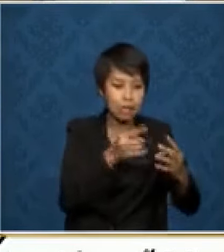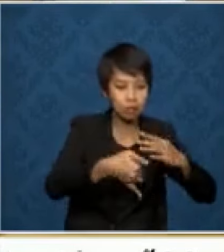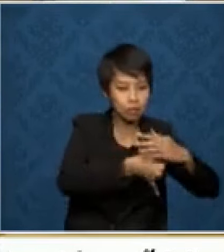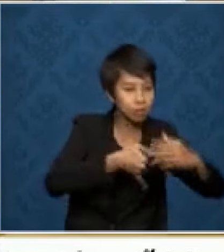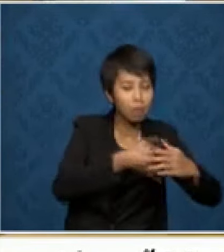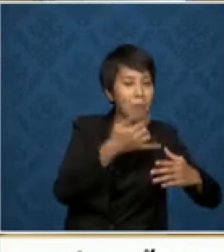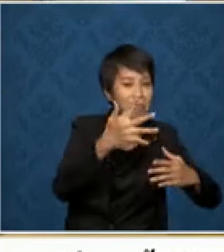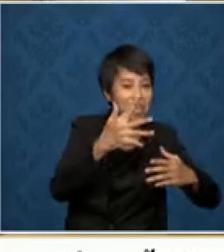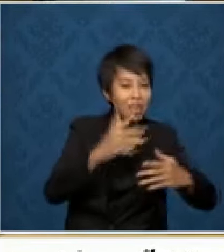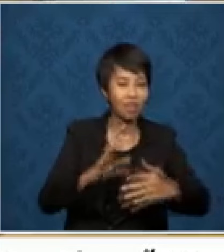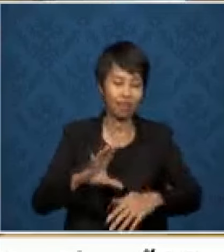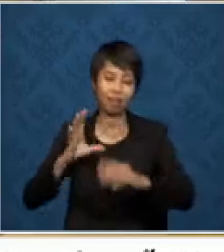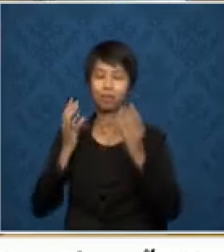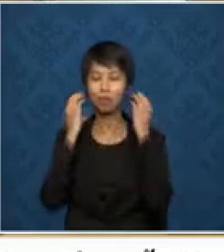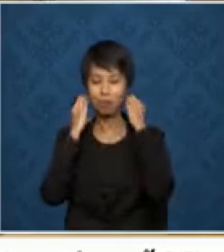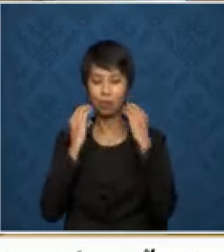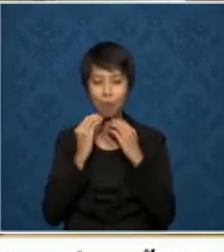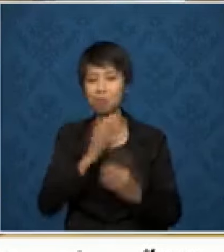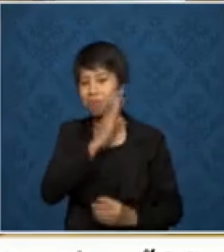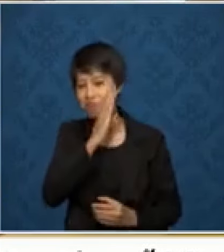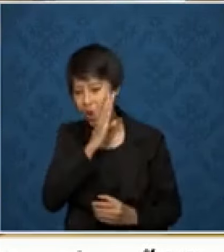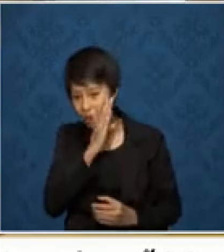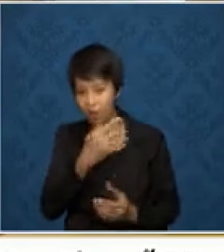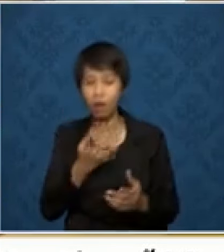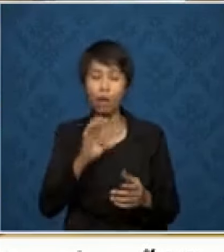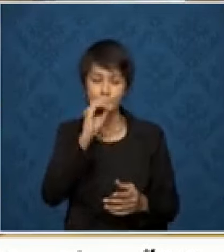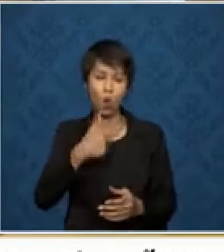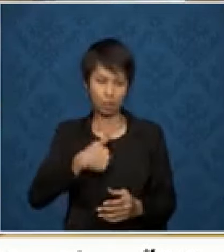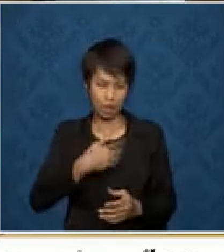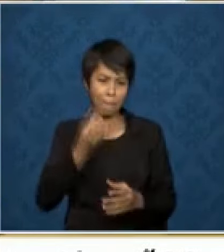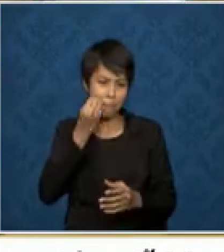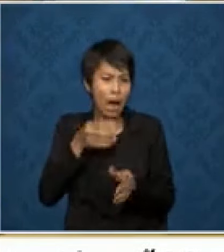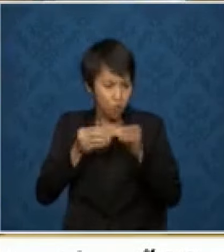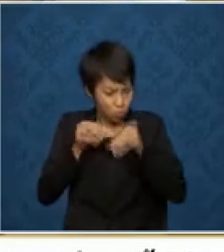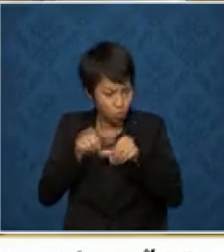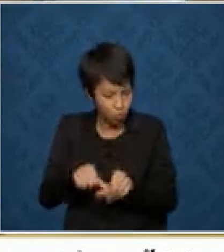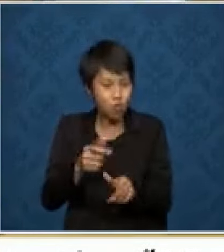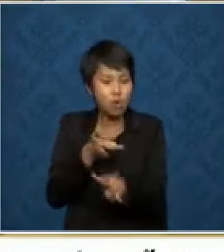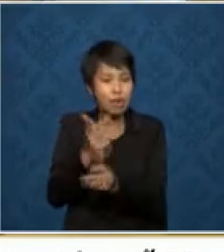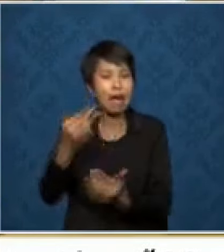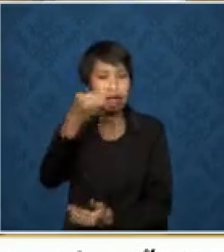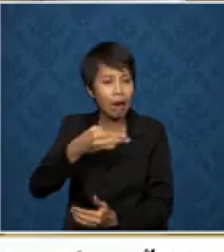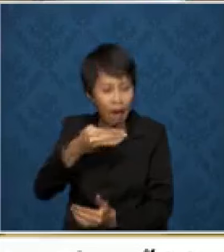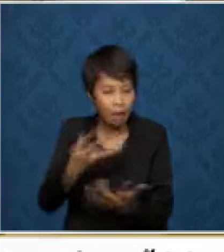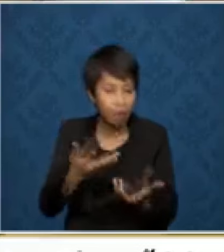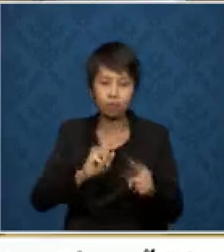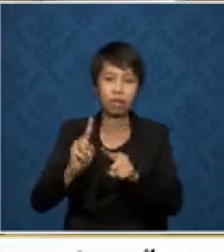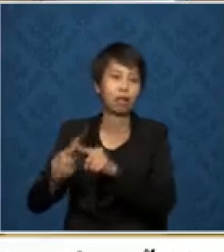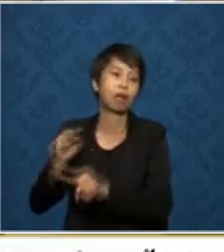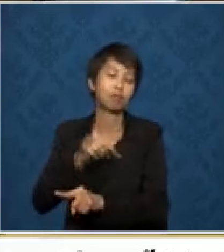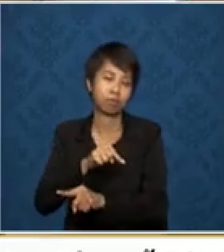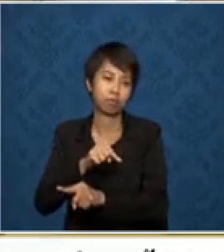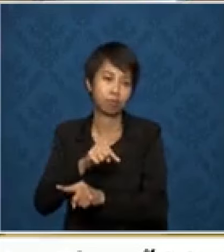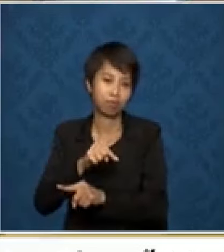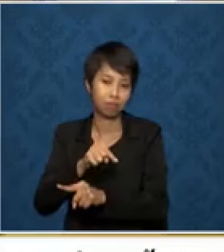หลานทิพย์สำนึกทิพย์ไปจนกระทั่งถึงได้คืบเอาศอกได้ศอก